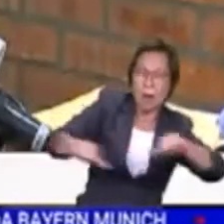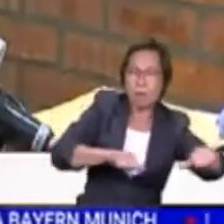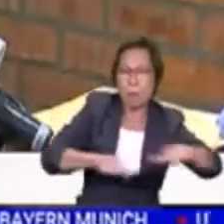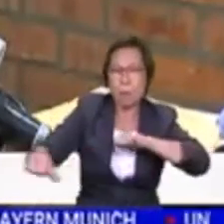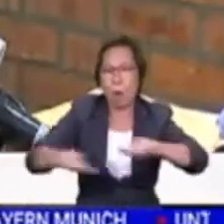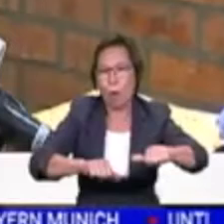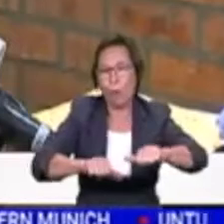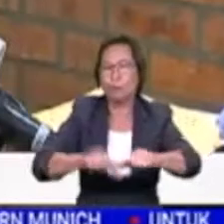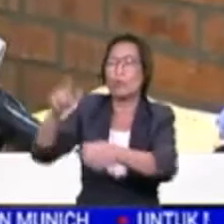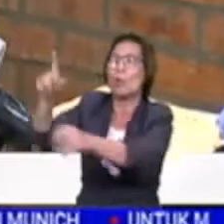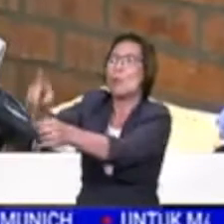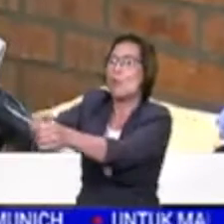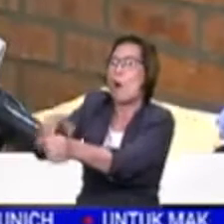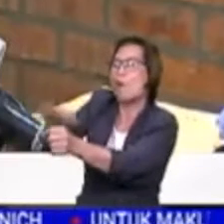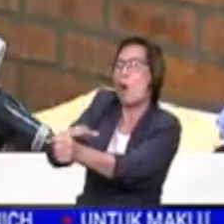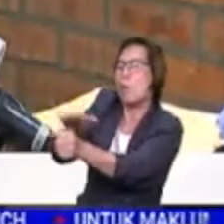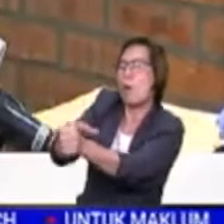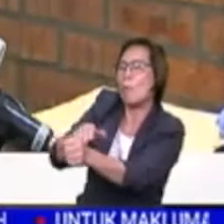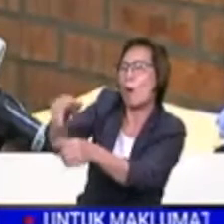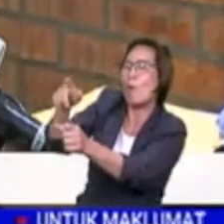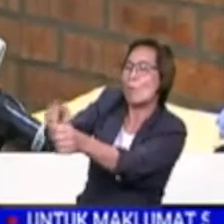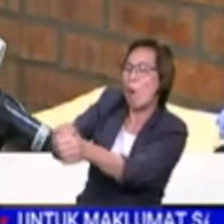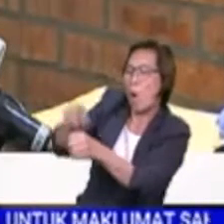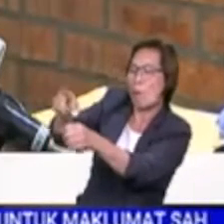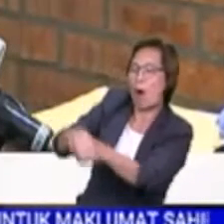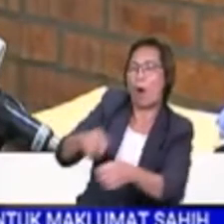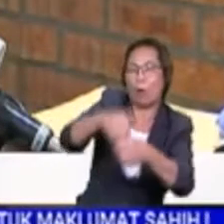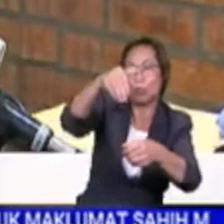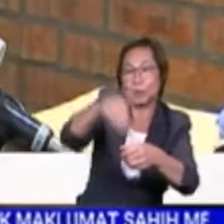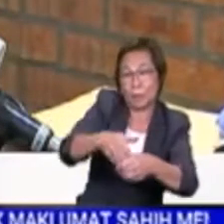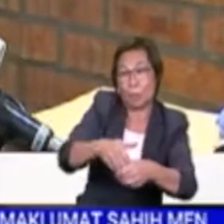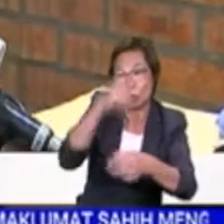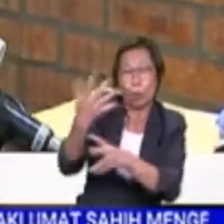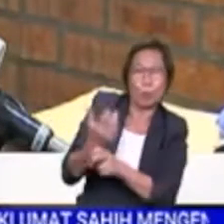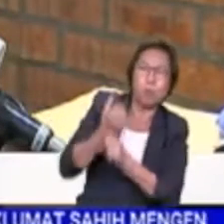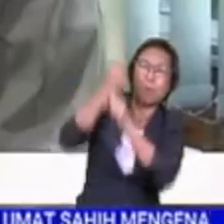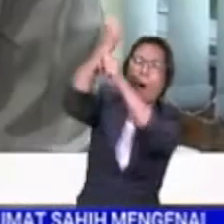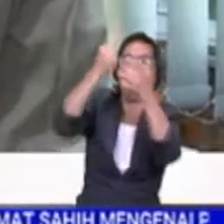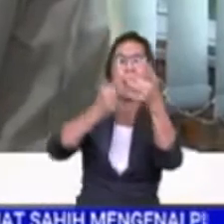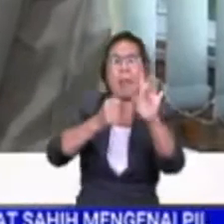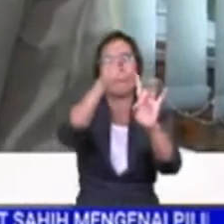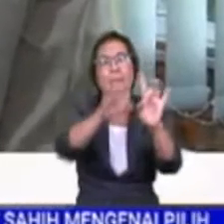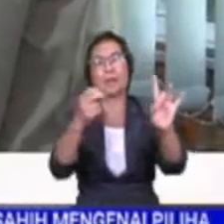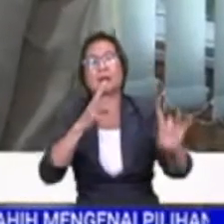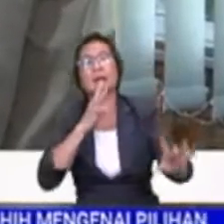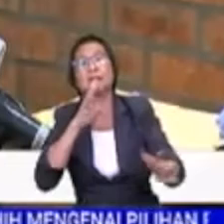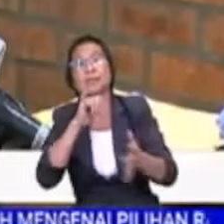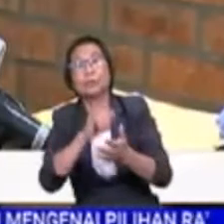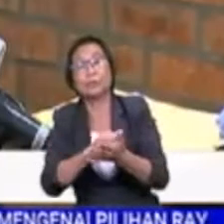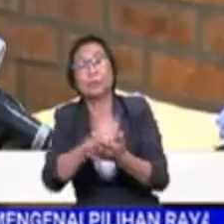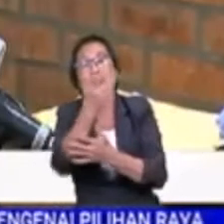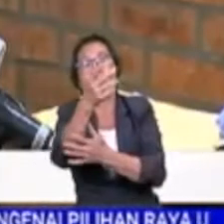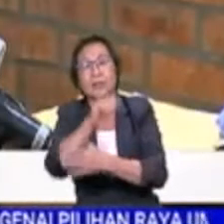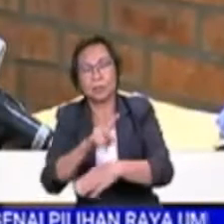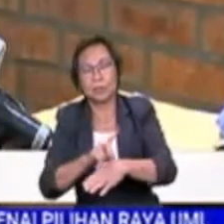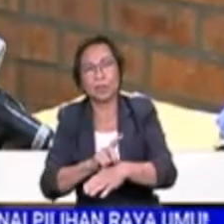aktiviti-aktiviti untuk meraih undi supaya kita dapat kemenangan pada 18 hari bulan Disember ini. Beliau berkata demikian kepada